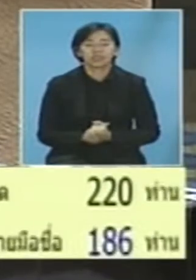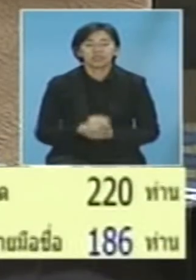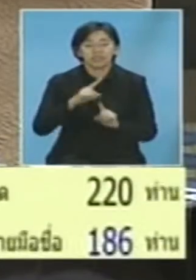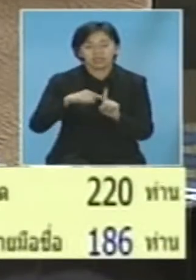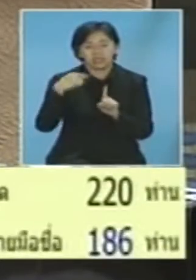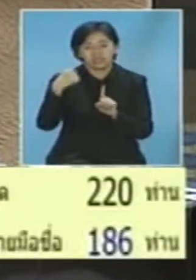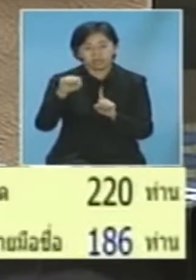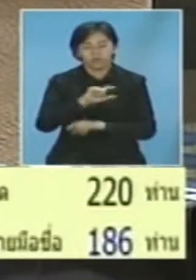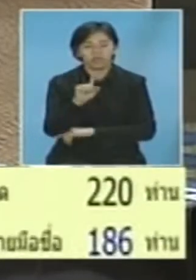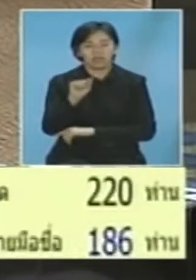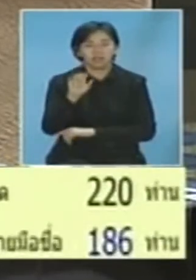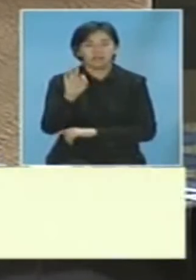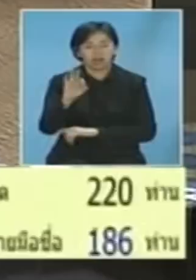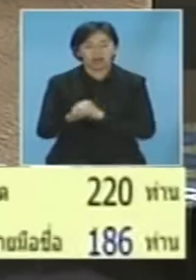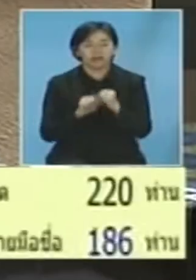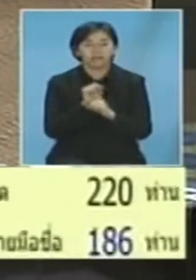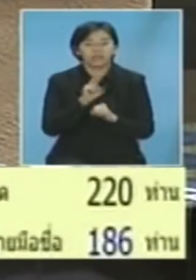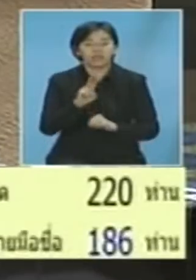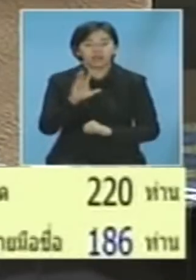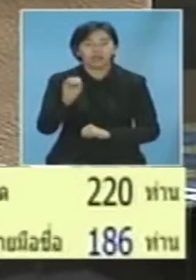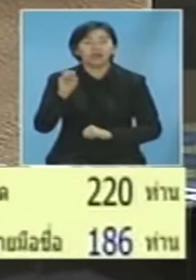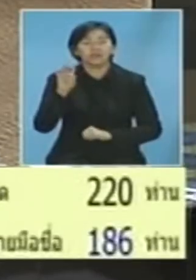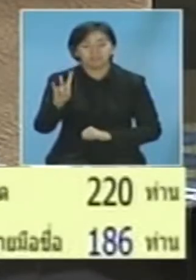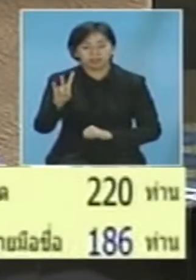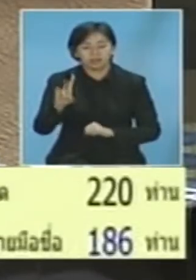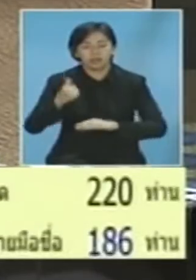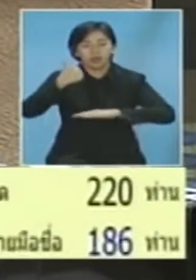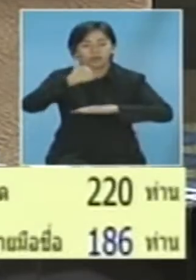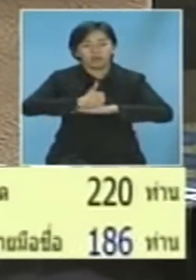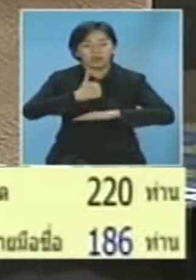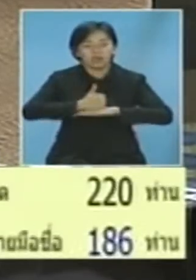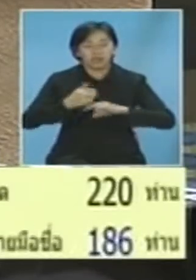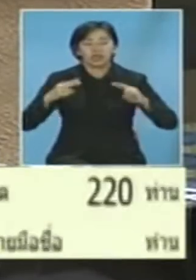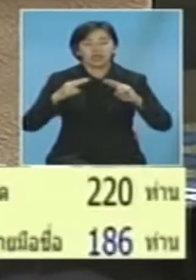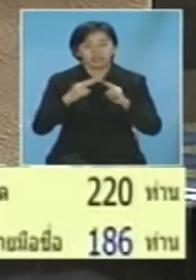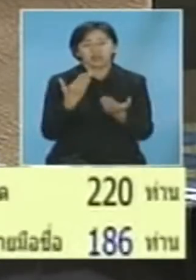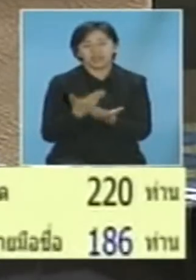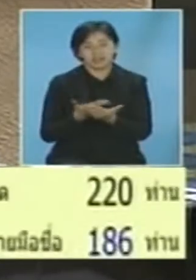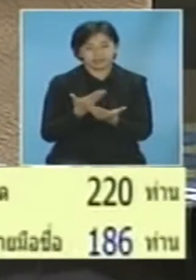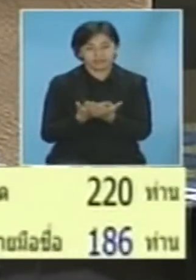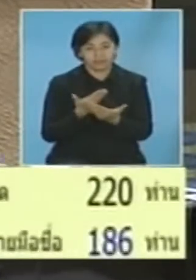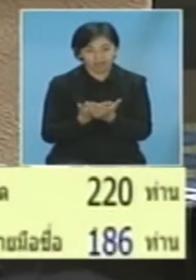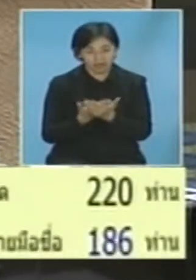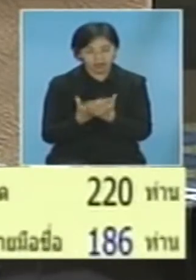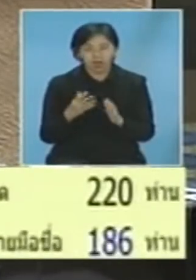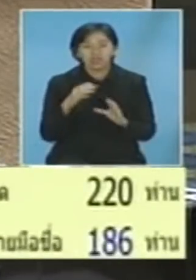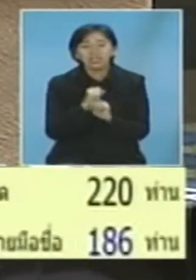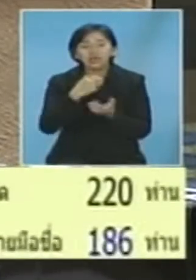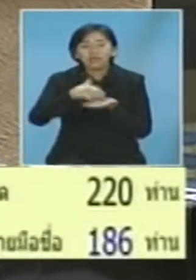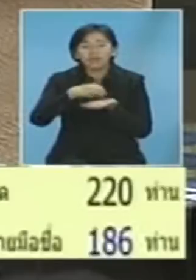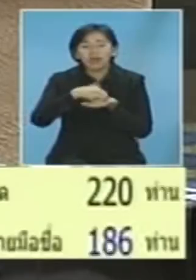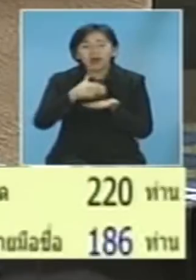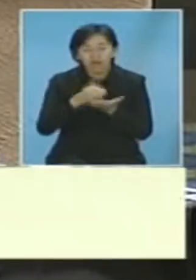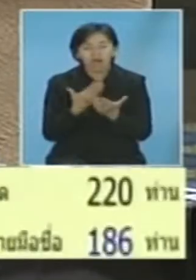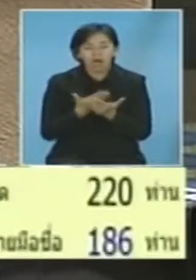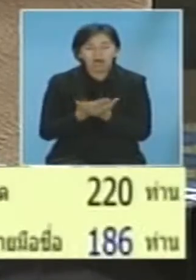คม2557นี้เองรัฐมนตรีว่าการกระทรวงการคลังได้เปิดเผยว่าภาระการ